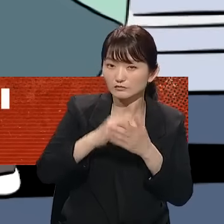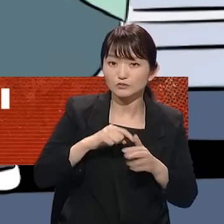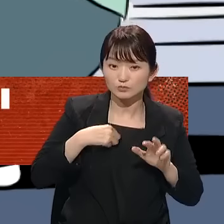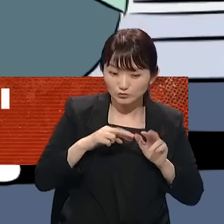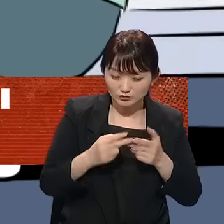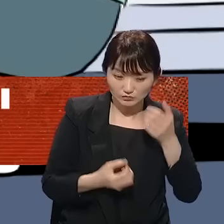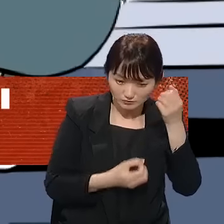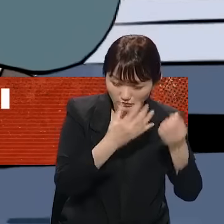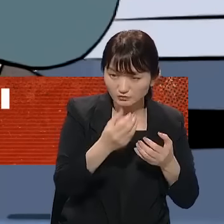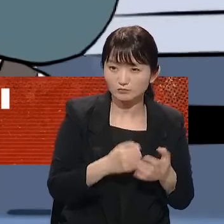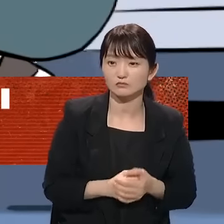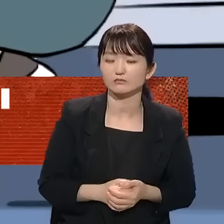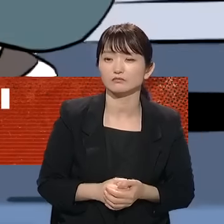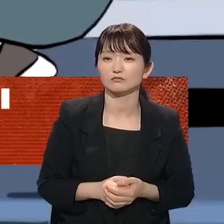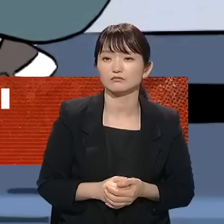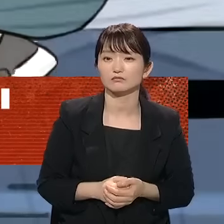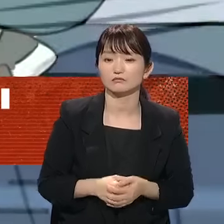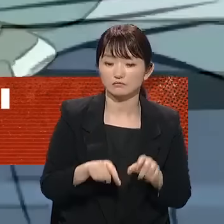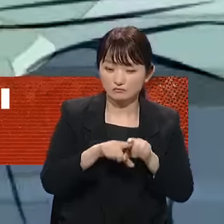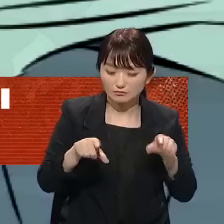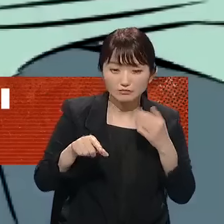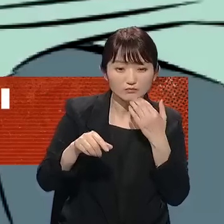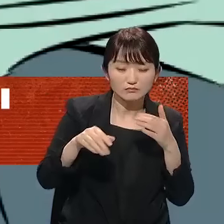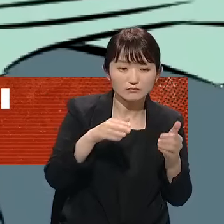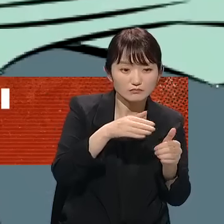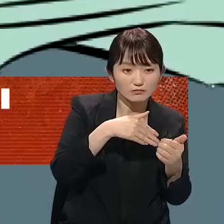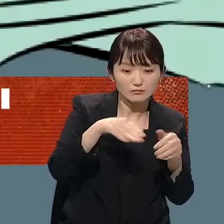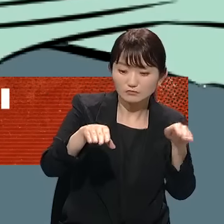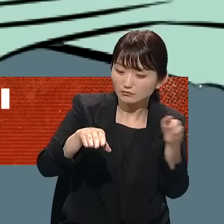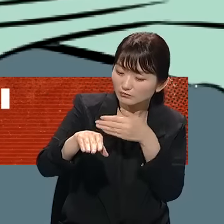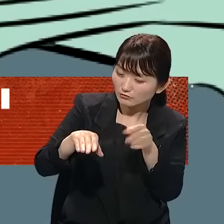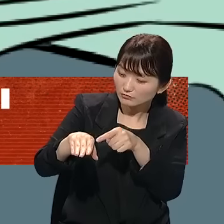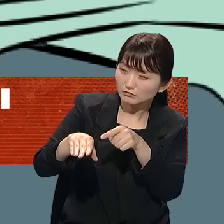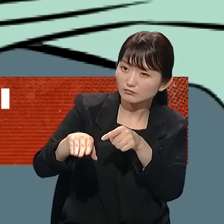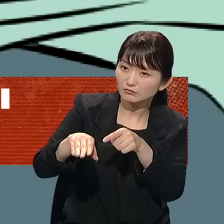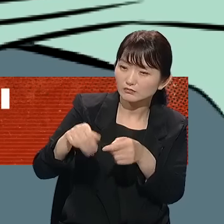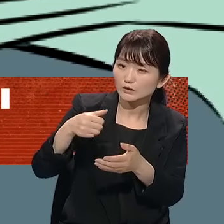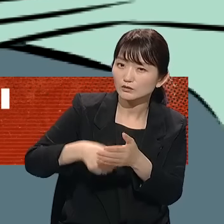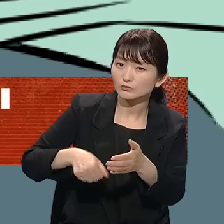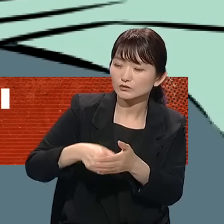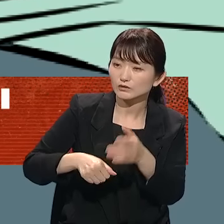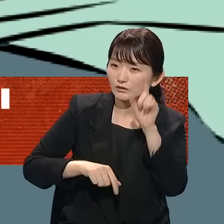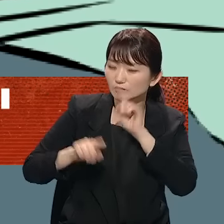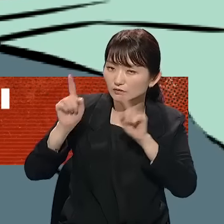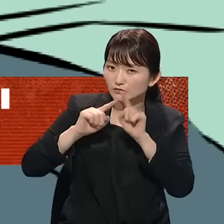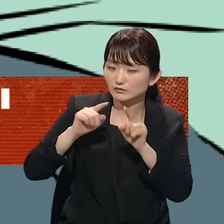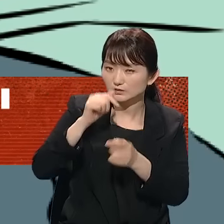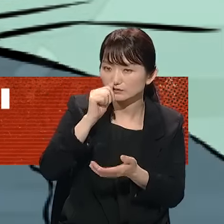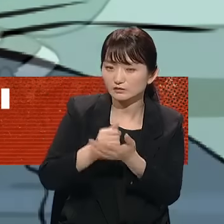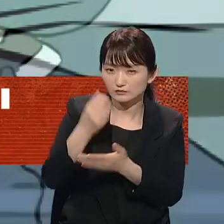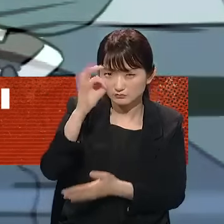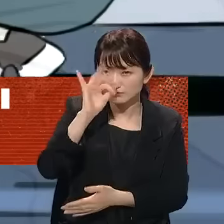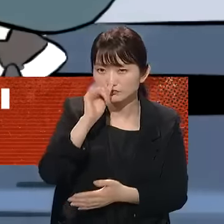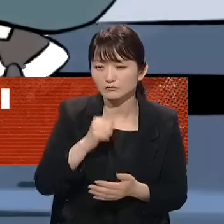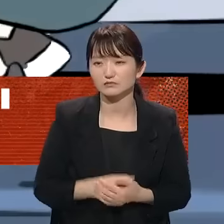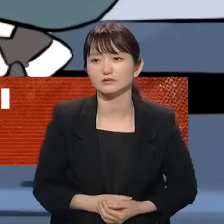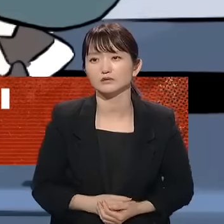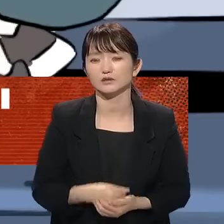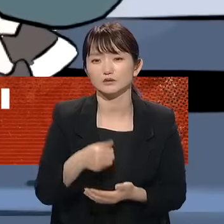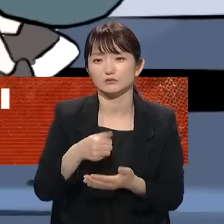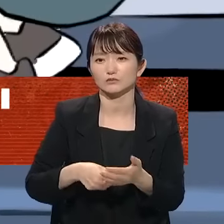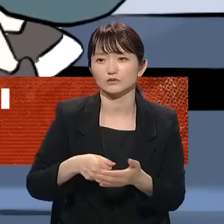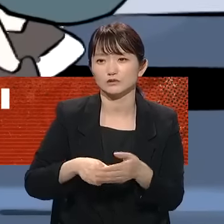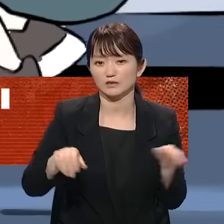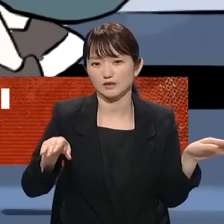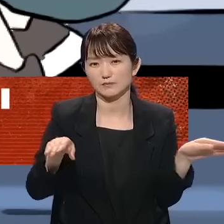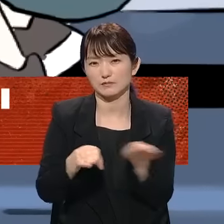네. 차량용 페인트도 일반 페인트고 그럼 재물손괴 당연히 될 것 같은데요. 좀 이해가 좀 안 됩니다. 이게 경찰이 그랬다면 물피 도주라는 건 이제 소위 우리가